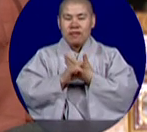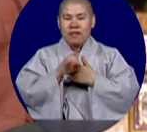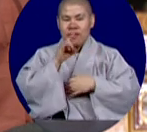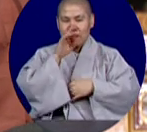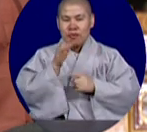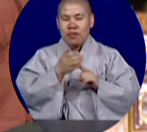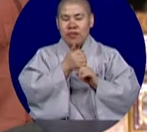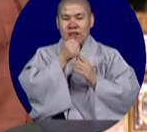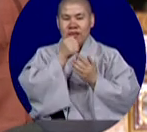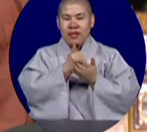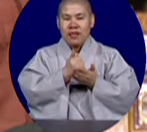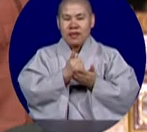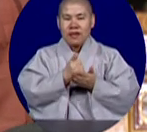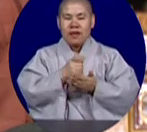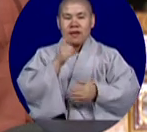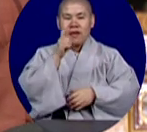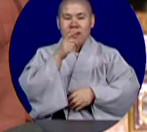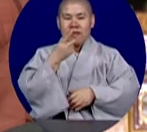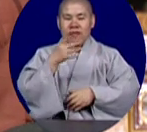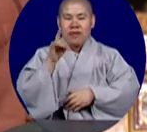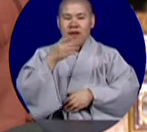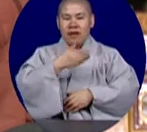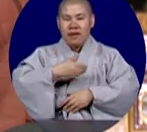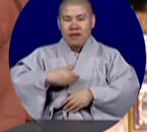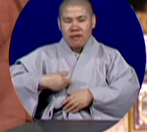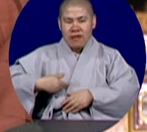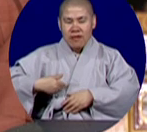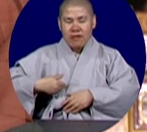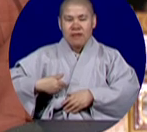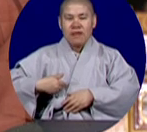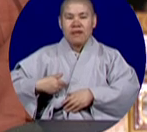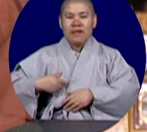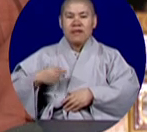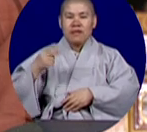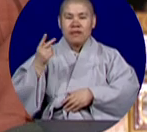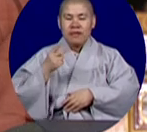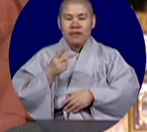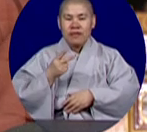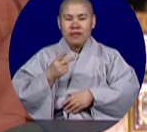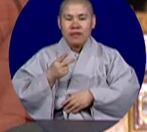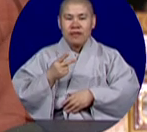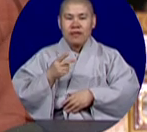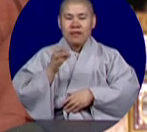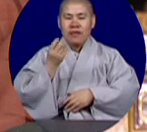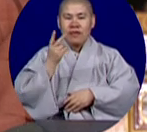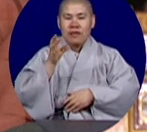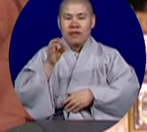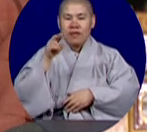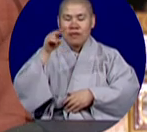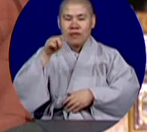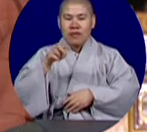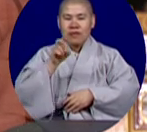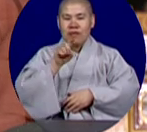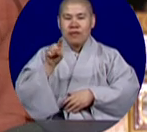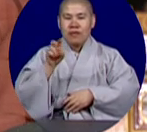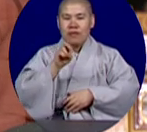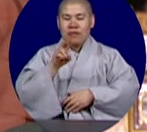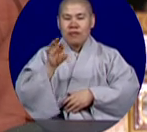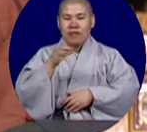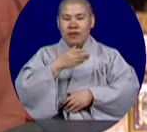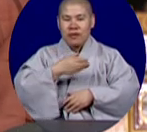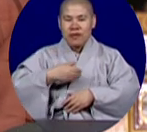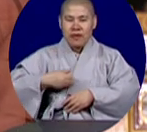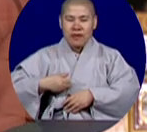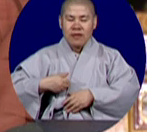그럼 부처님이 왜 그 10대 제자, 그런 제자라든지 용수, 마명 같은 그런 제자라든지